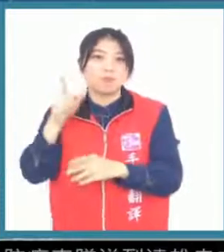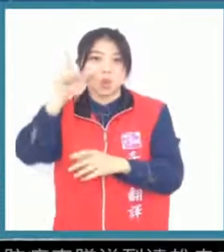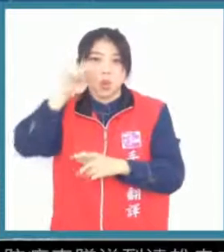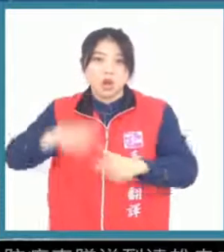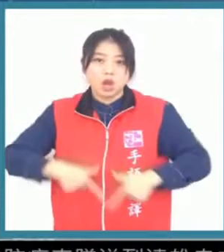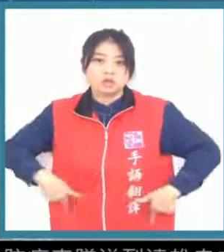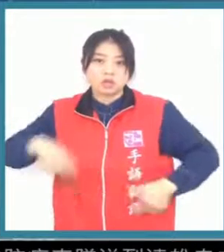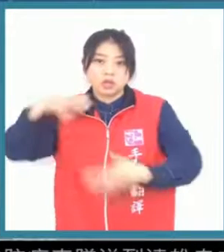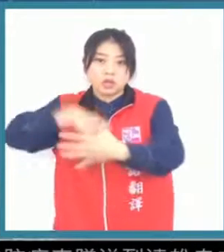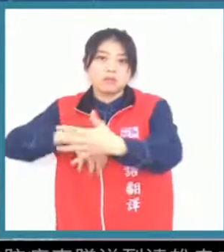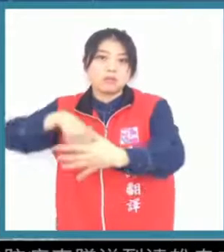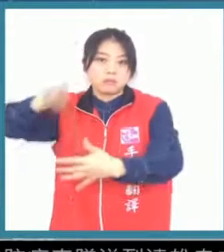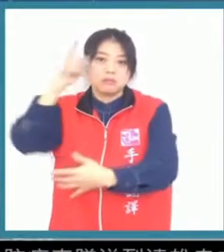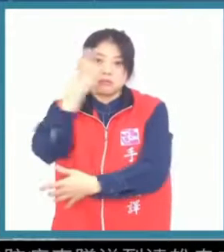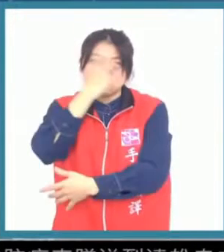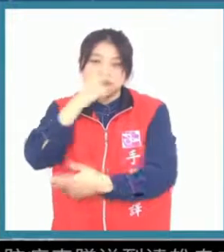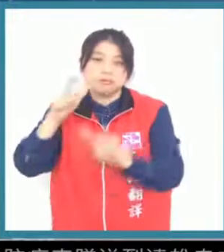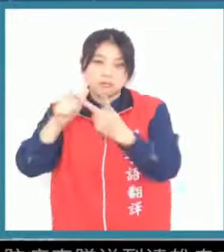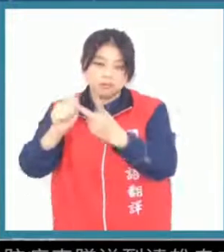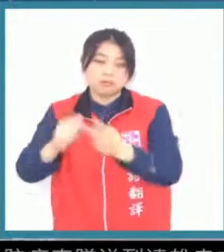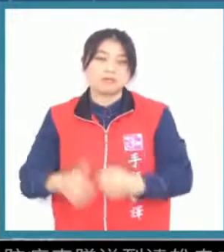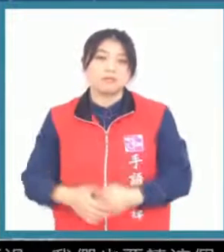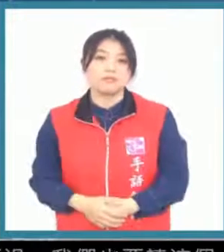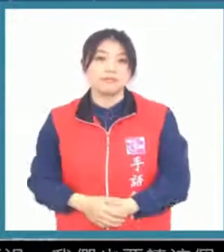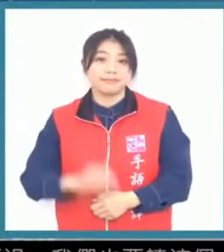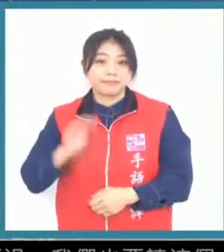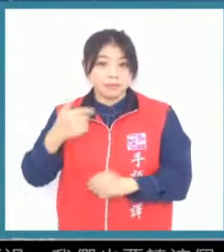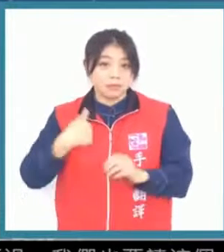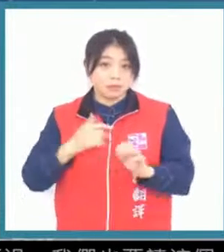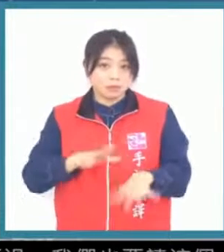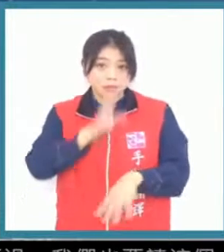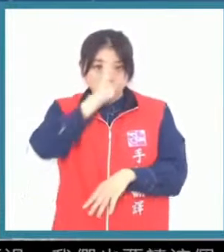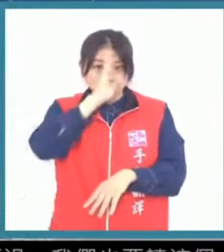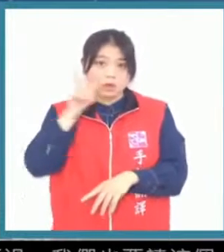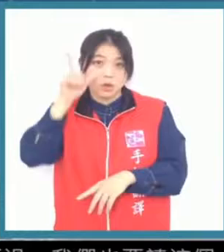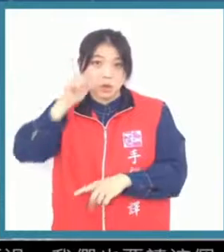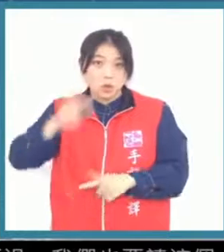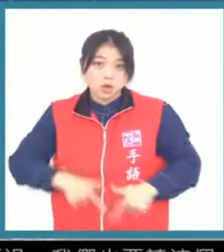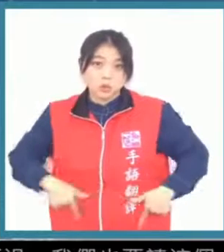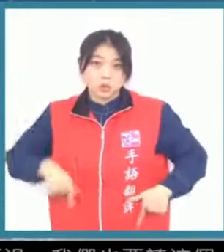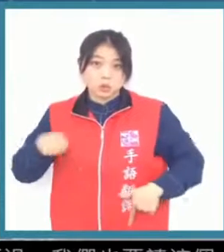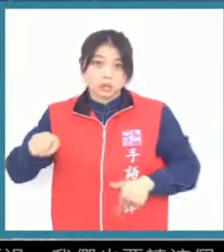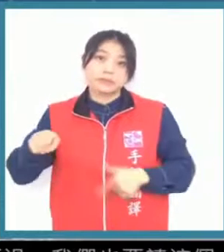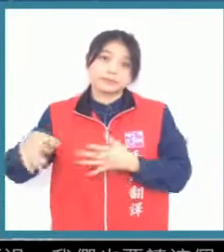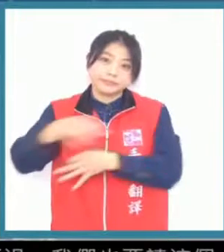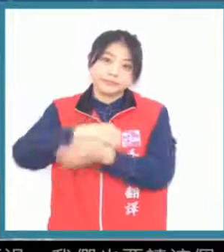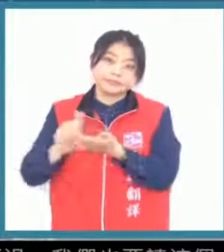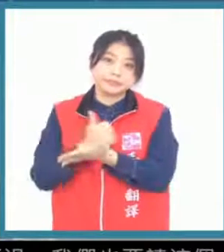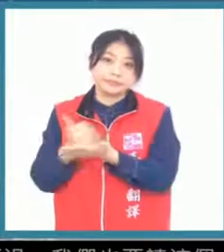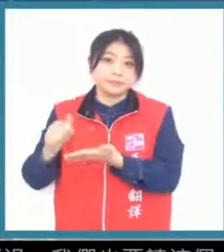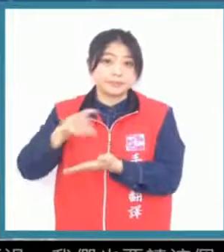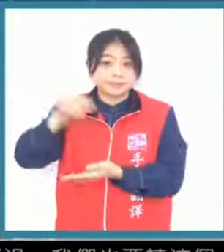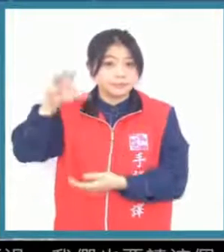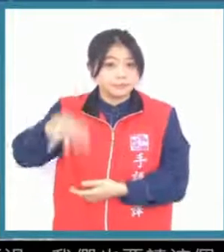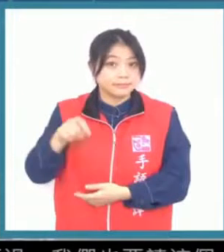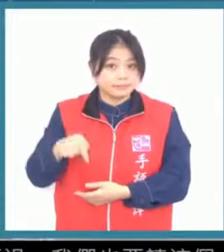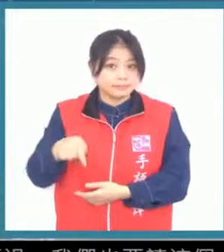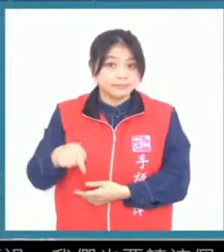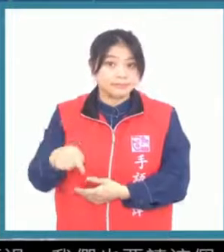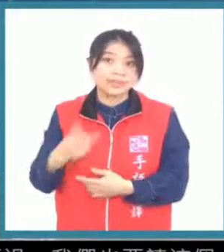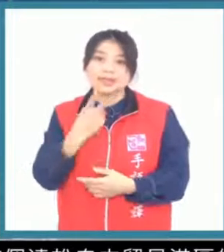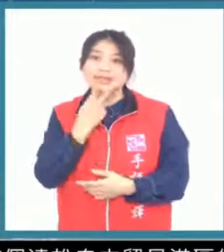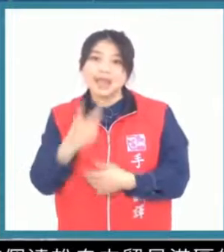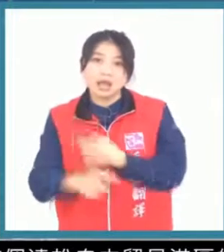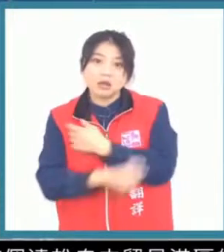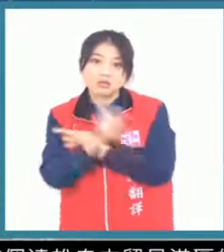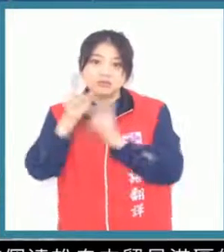们也要请这个在这个远雄自由贸易港区的这个包括我们亚旭电脑的